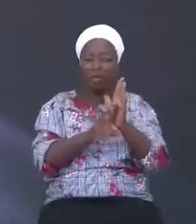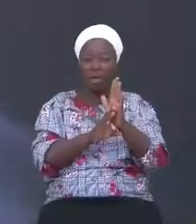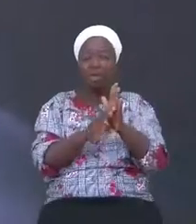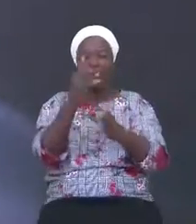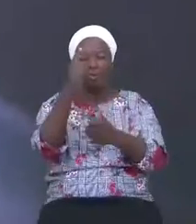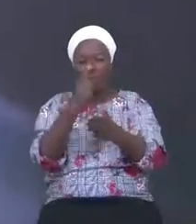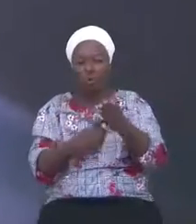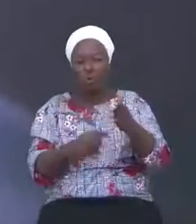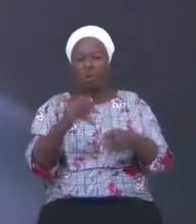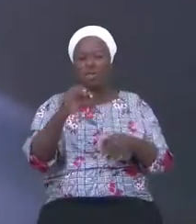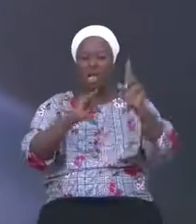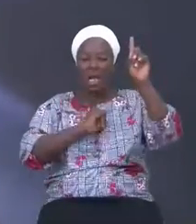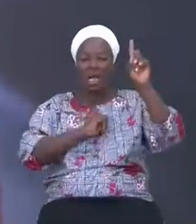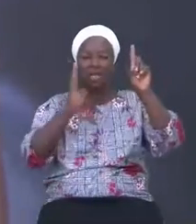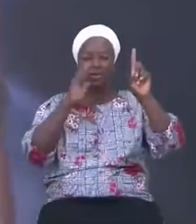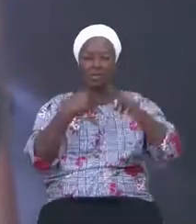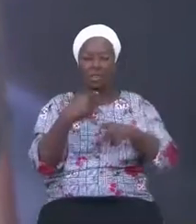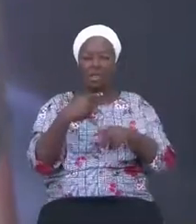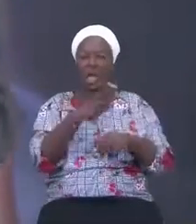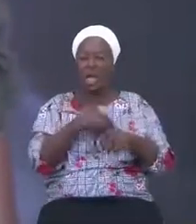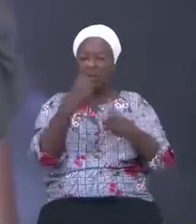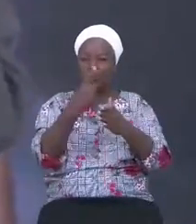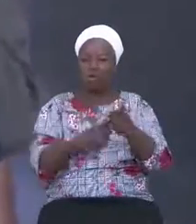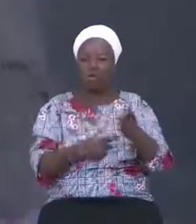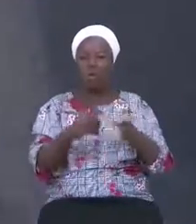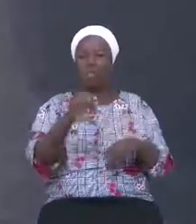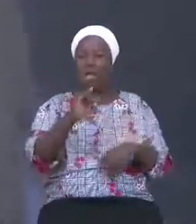dois dire et annoncer.